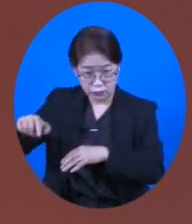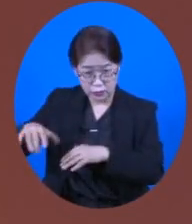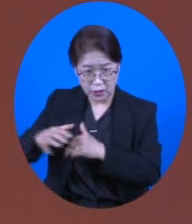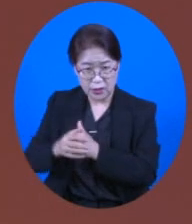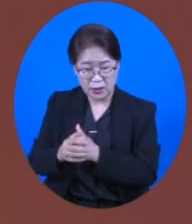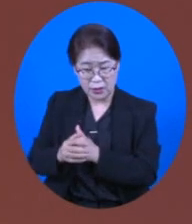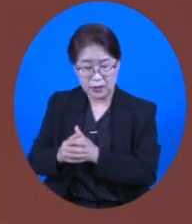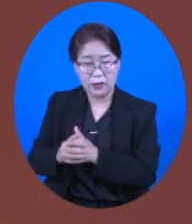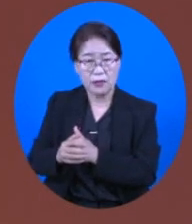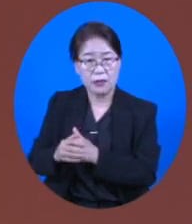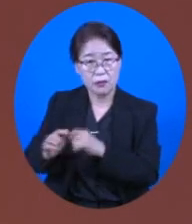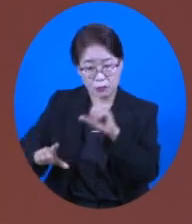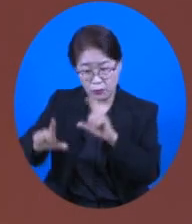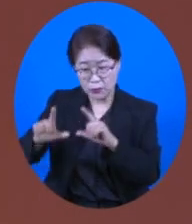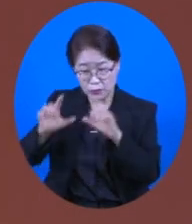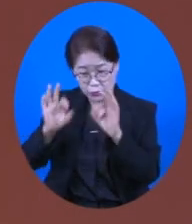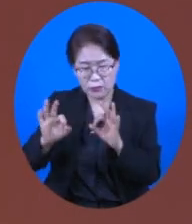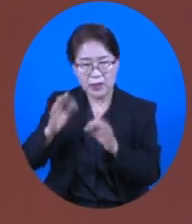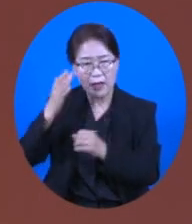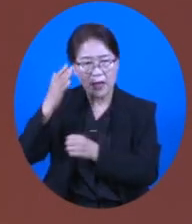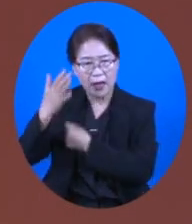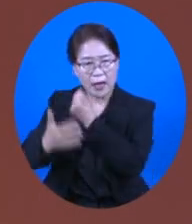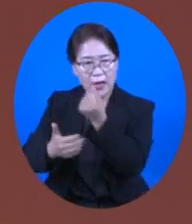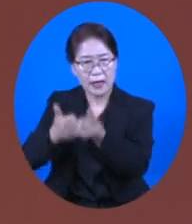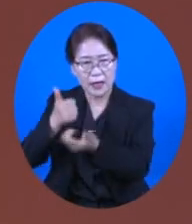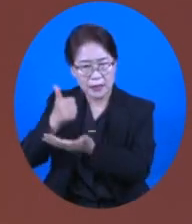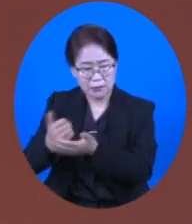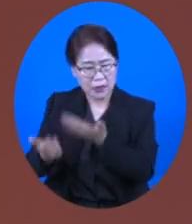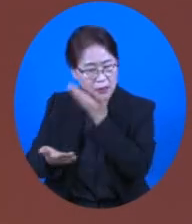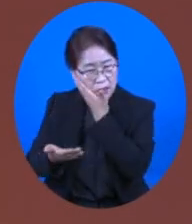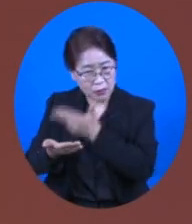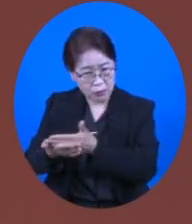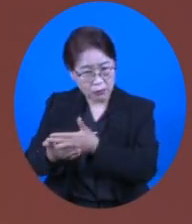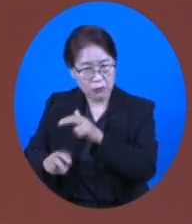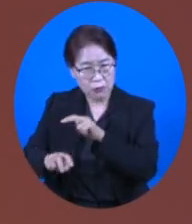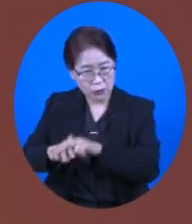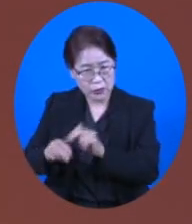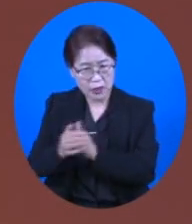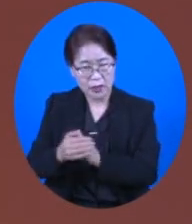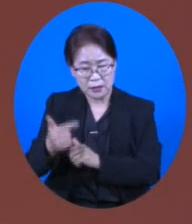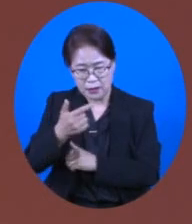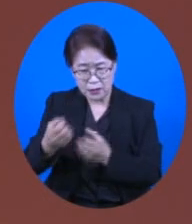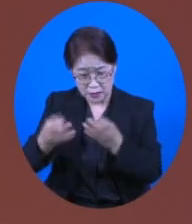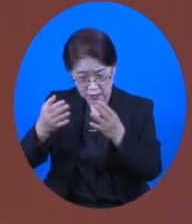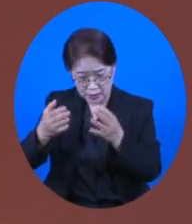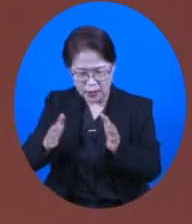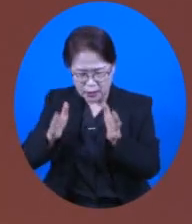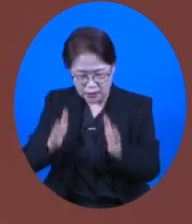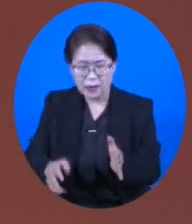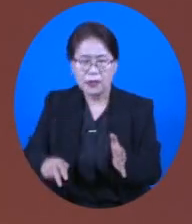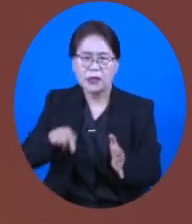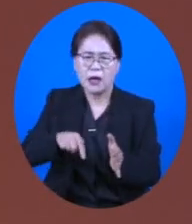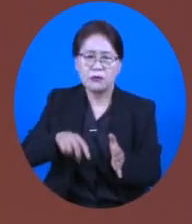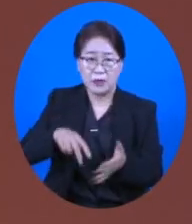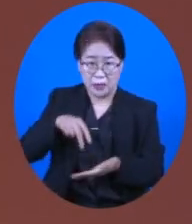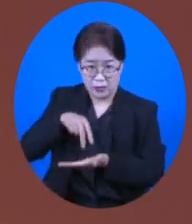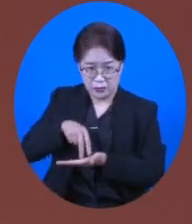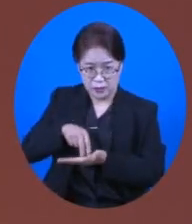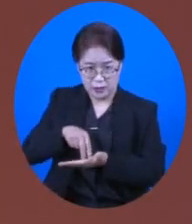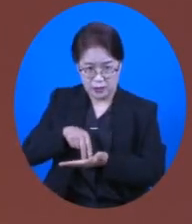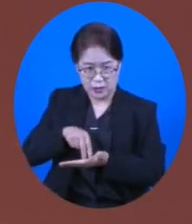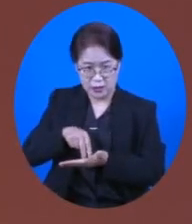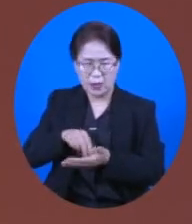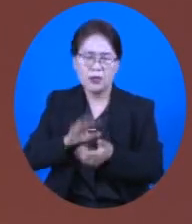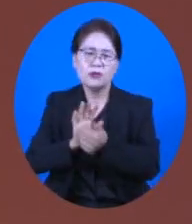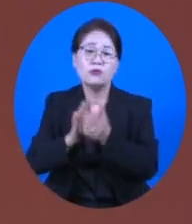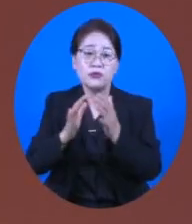되면 하나님의 보좌와 그리고 대제사장 여호수아의 가운데 서 있다는 거예요, 중보자로서.